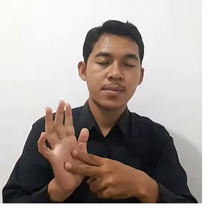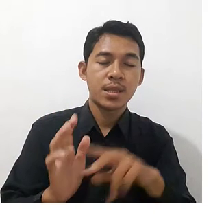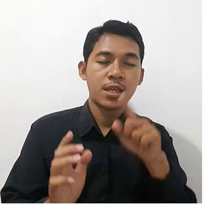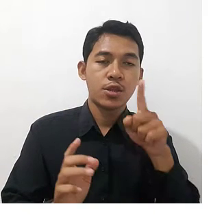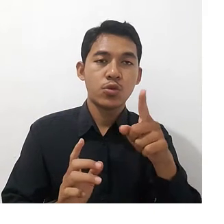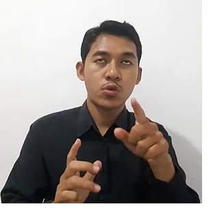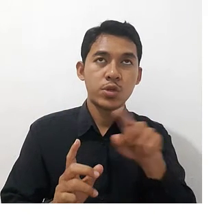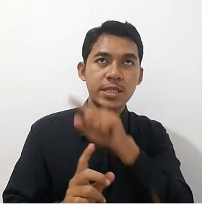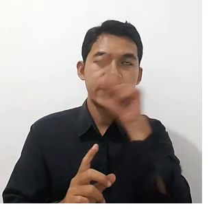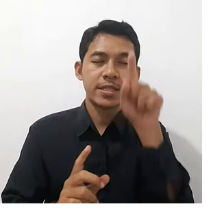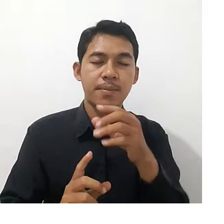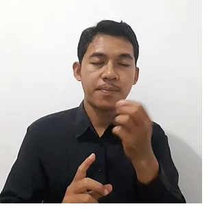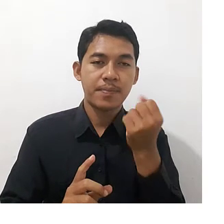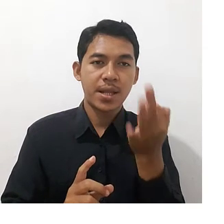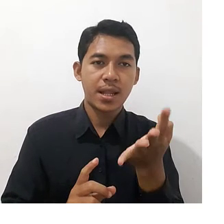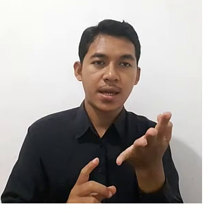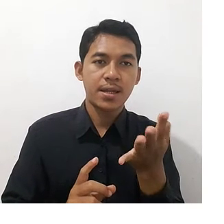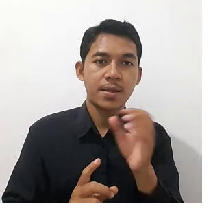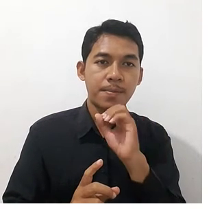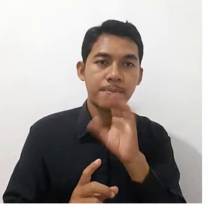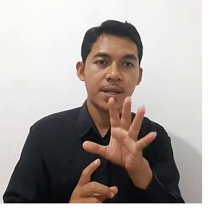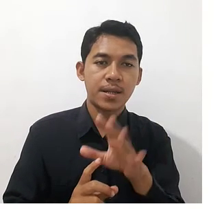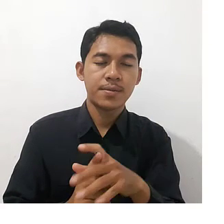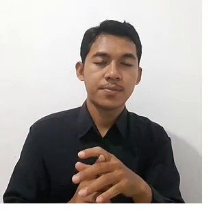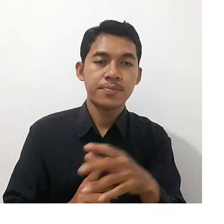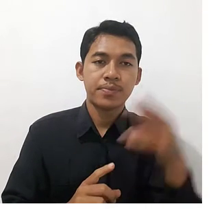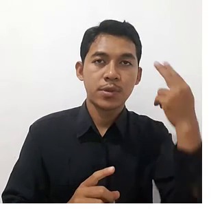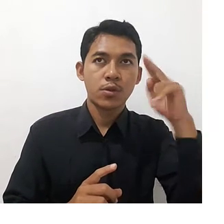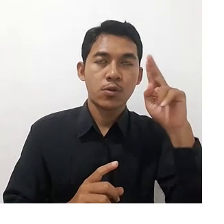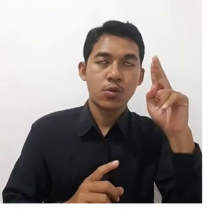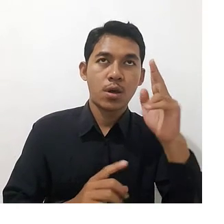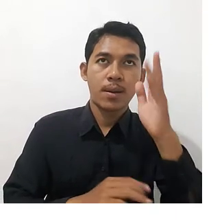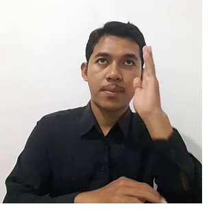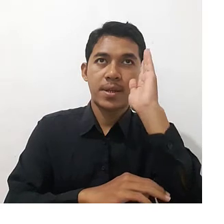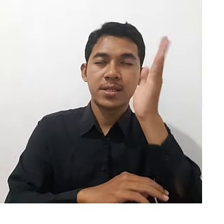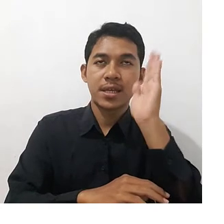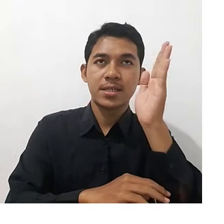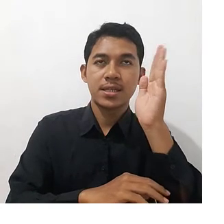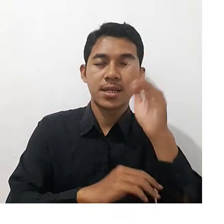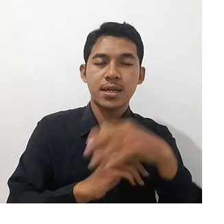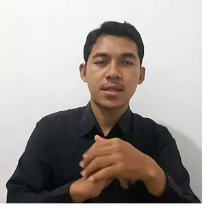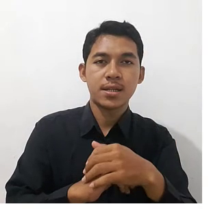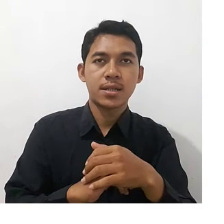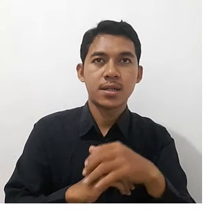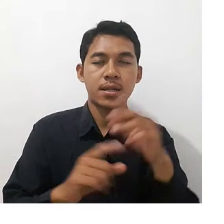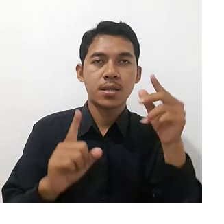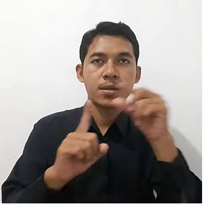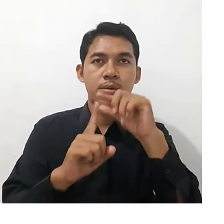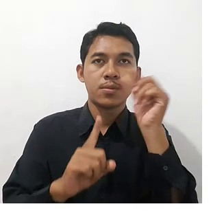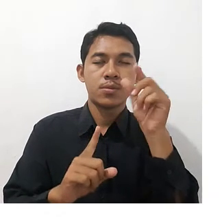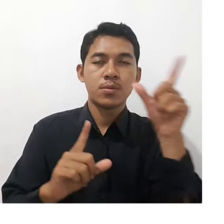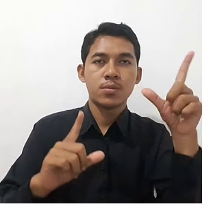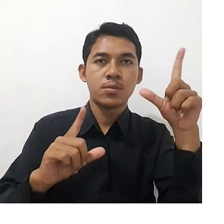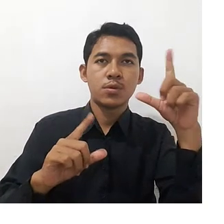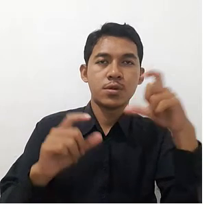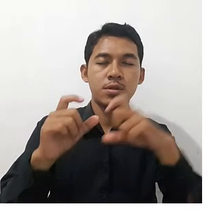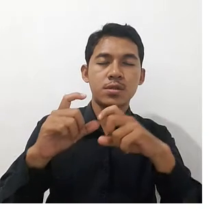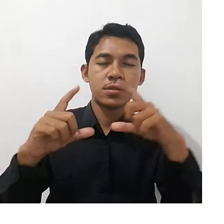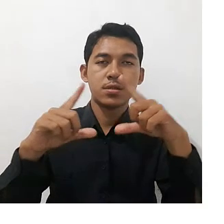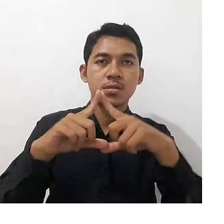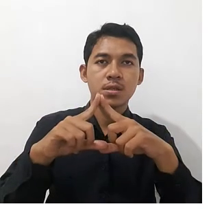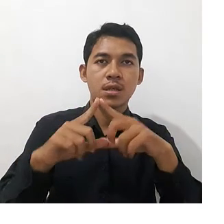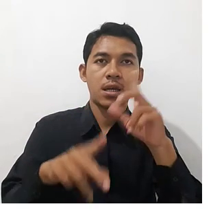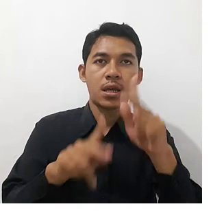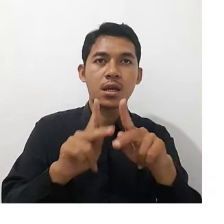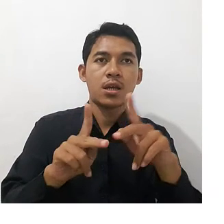sistem bilangannya. Nah, selain itu juga sebenarnya untuk merepresentasikan apa ya bahasanya ya, pulsa itu bisa digunakan lampu LED.